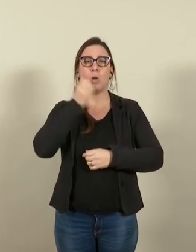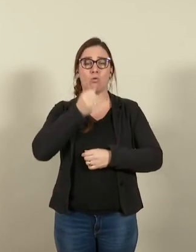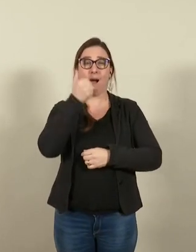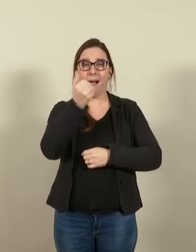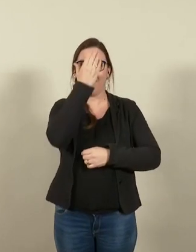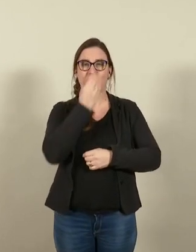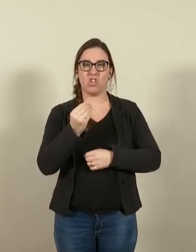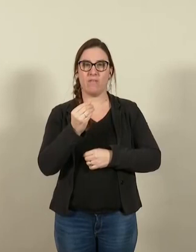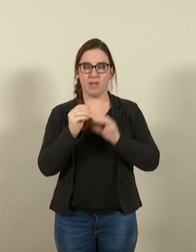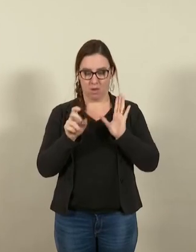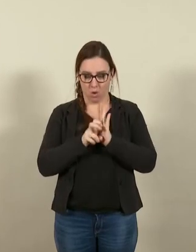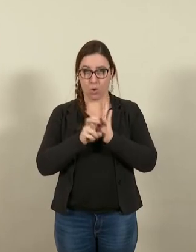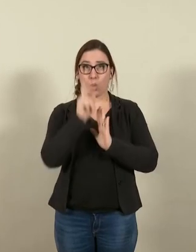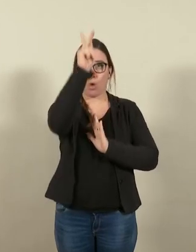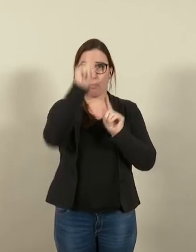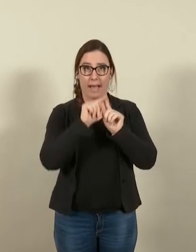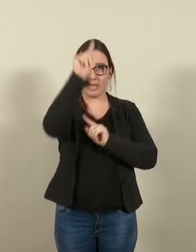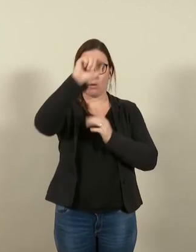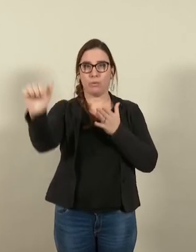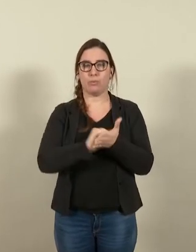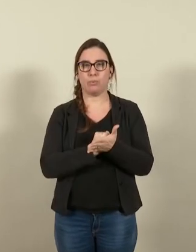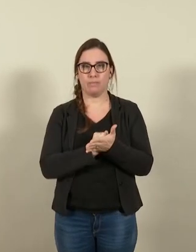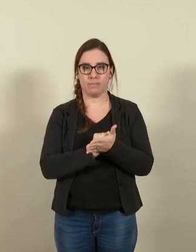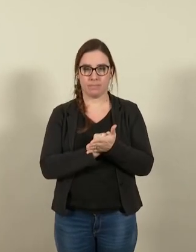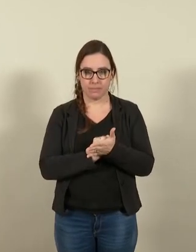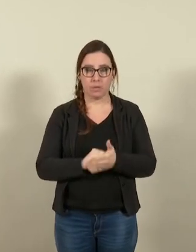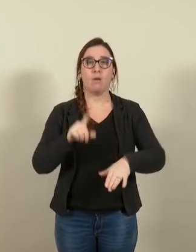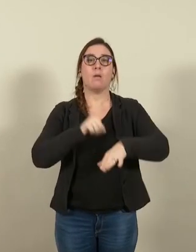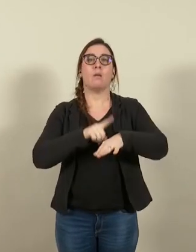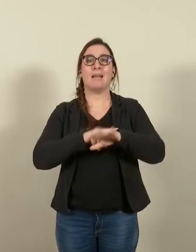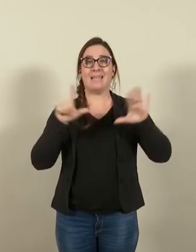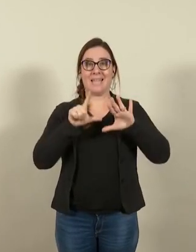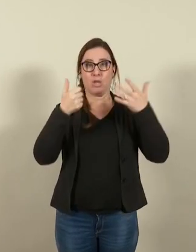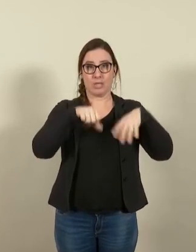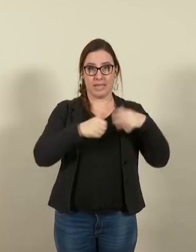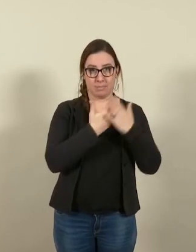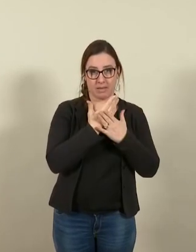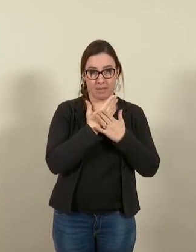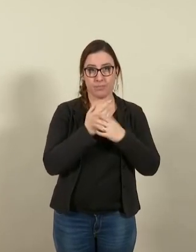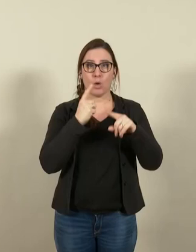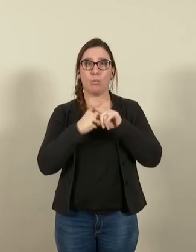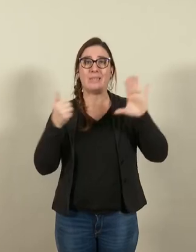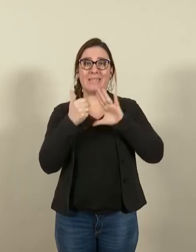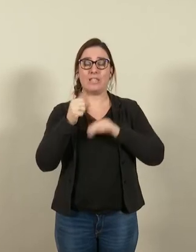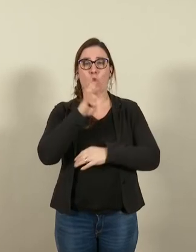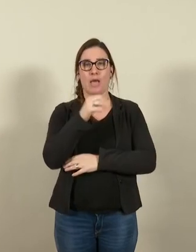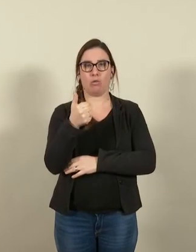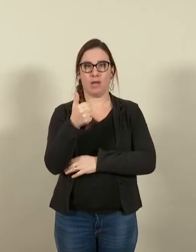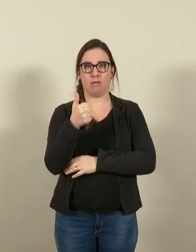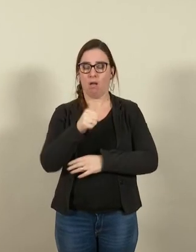TGV sur la ligne Grenoble Paris le Grenoble Paris de 7h16 et le paris-grenoble de 6h41